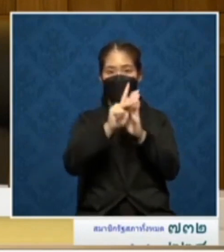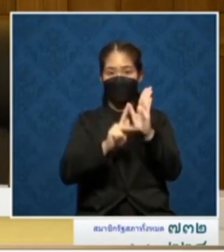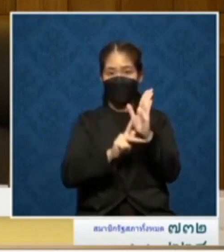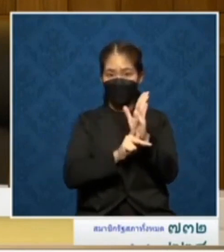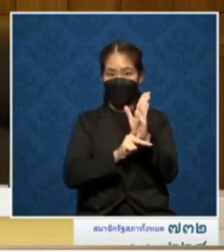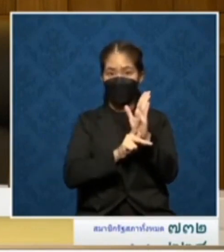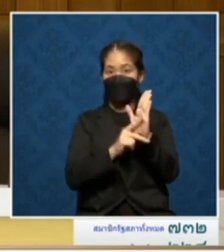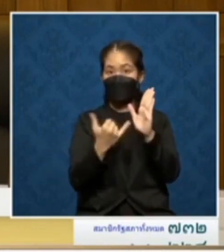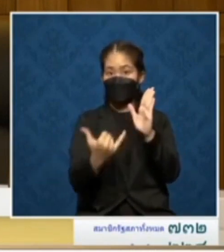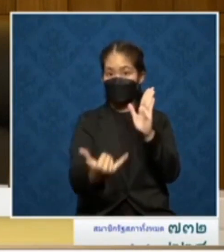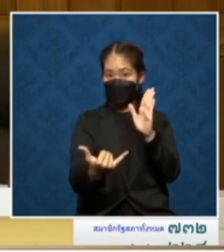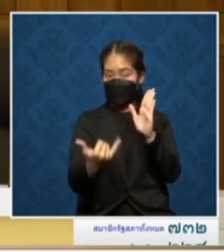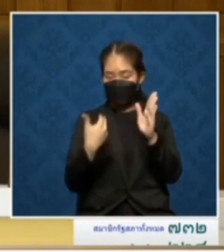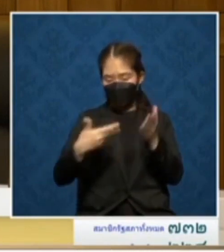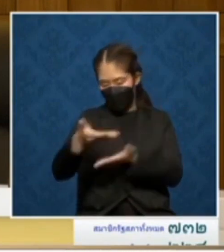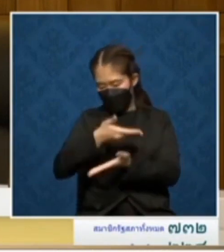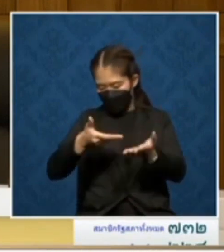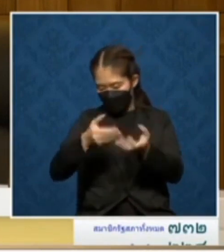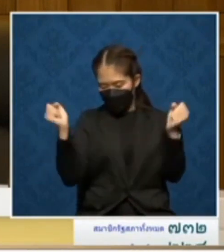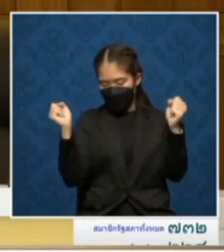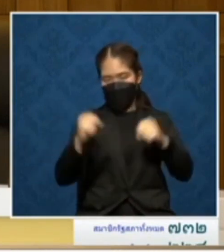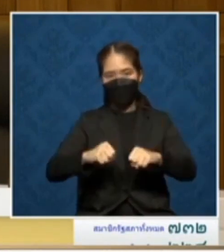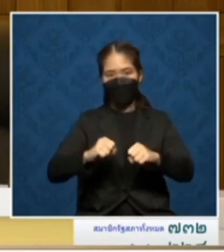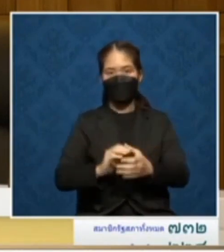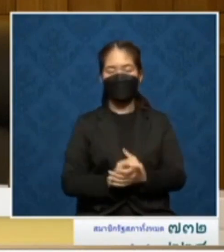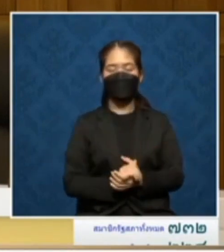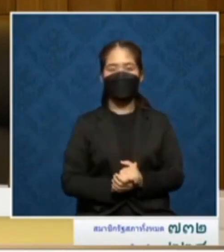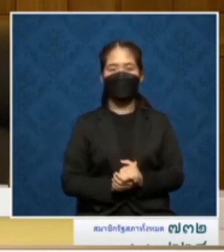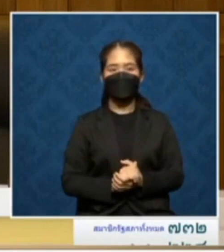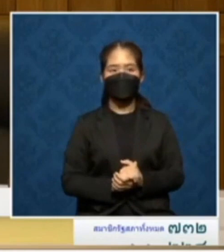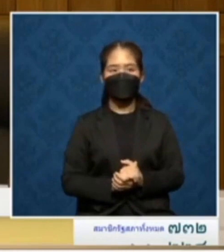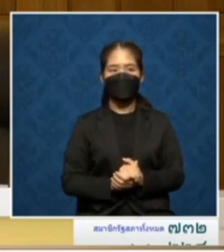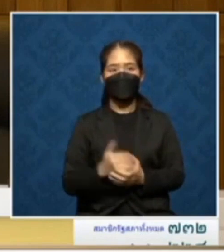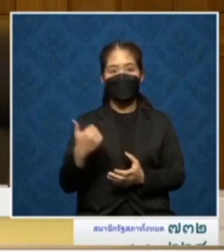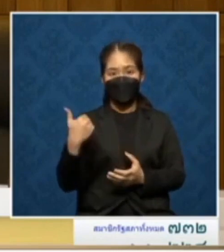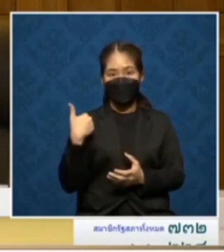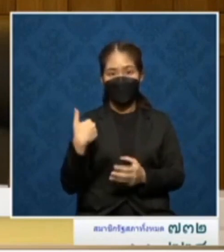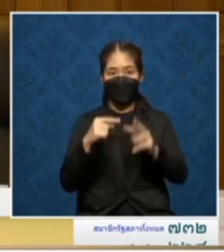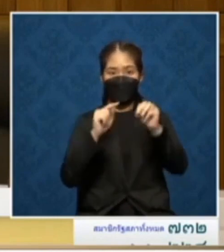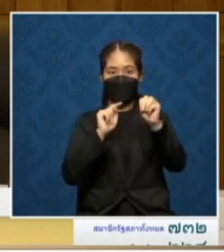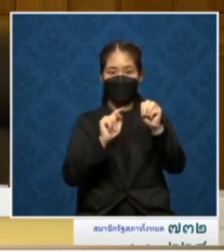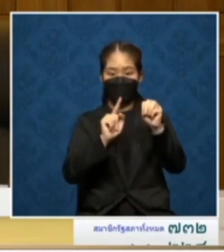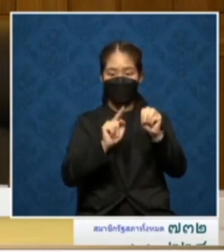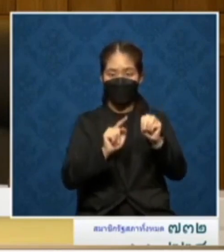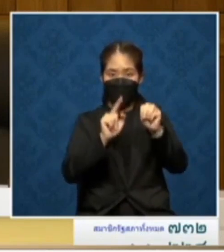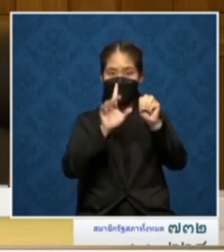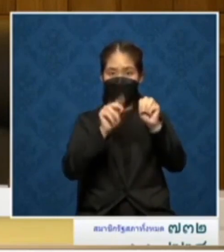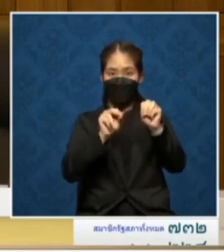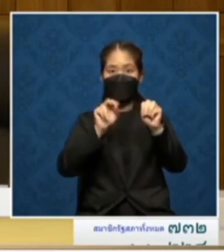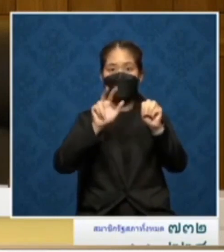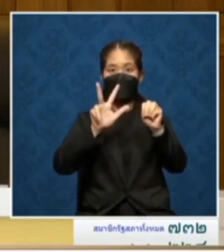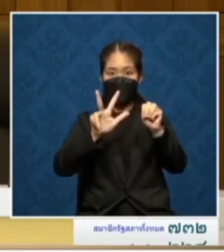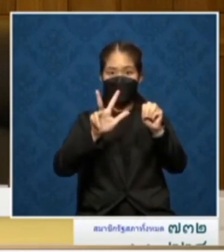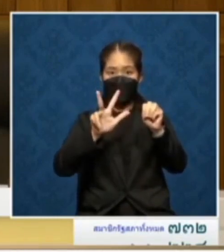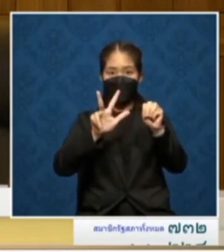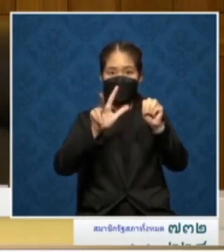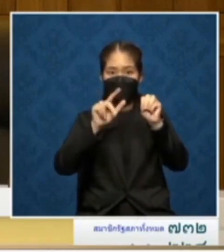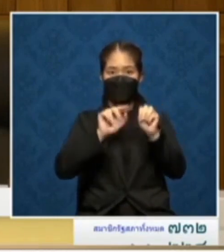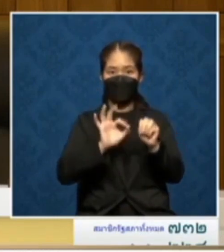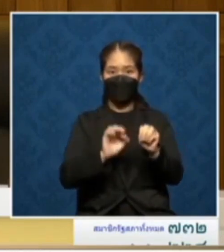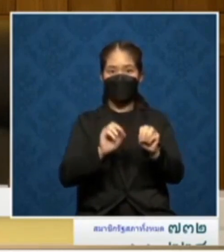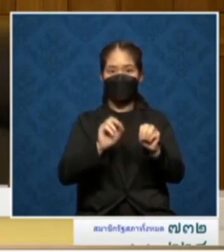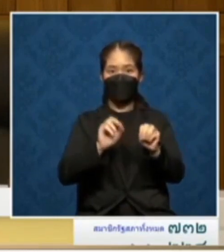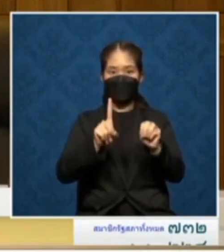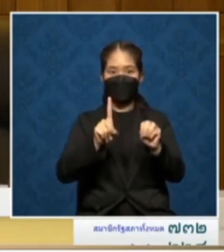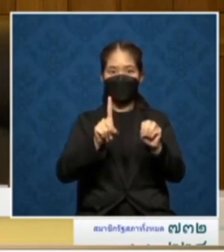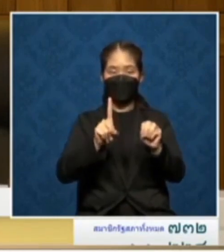การเมืองตอบโจทย์เช่นนี้ทำให้จุดเริ่มต้นการแก้ไขรัฐธรรมนูญนำไปสู่การถอดสลักทางการเมืองว่าสภายอมรับความคิดเห็นในการแก้ไขรัฐธรรมนูญมาตราอื่